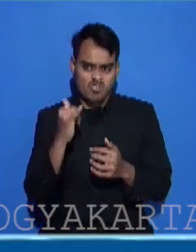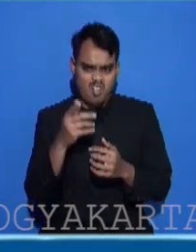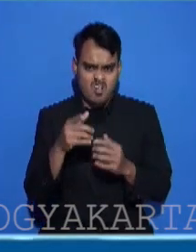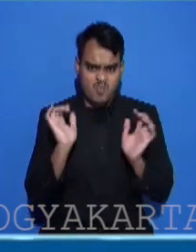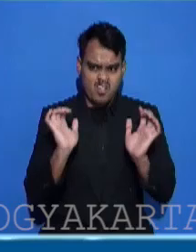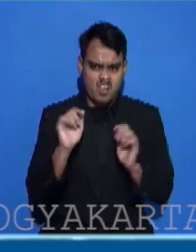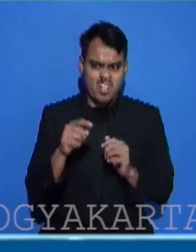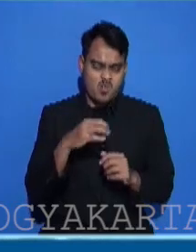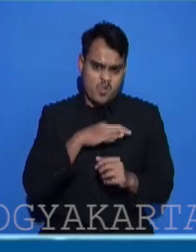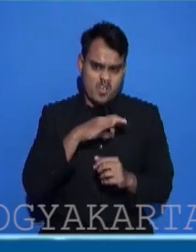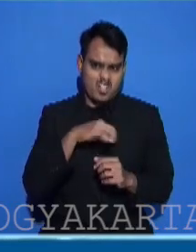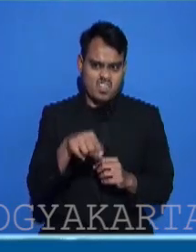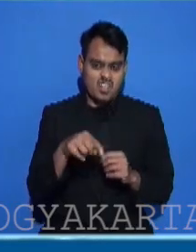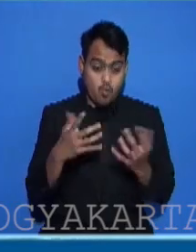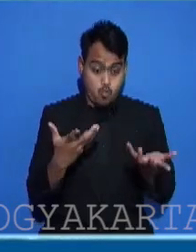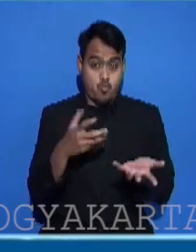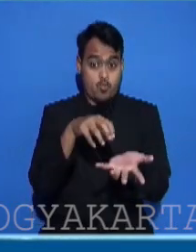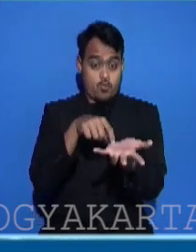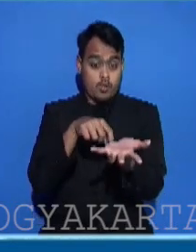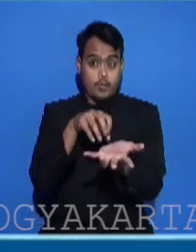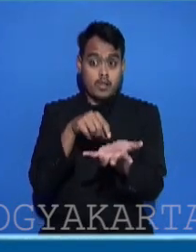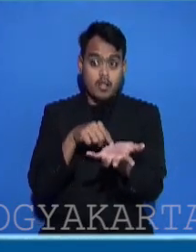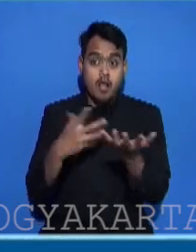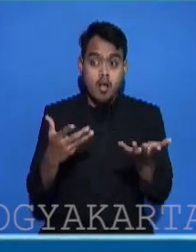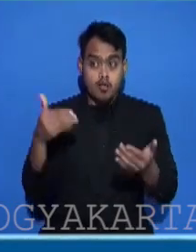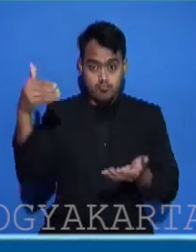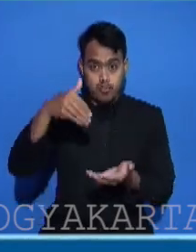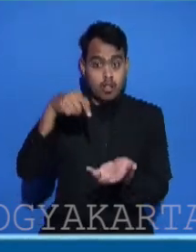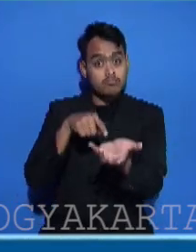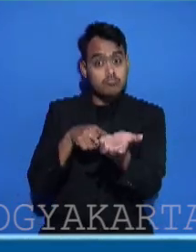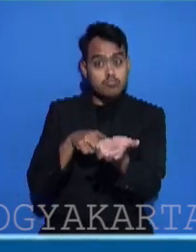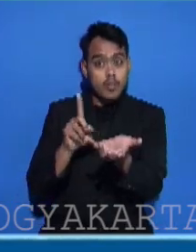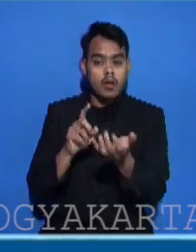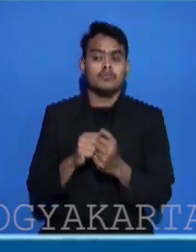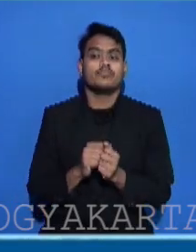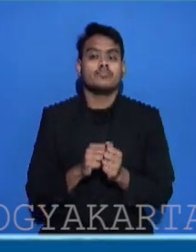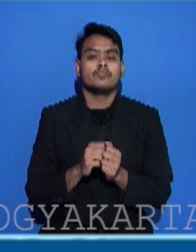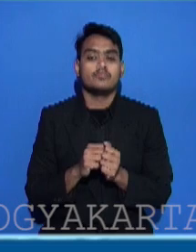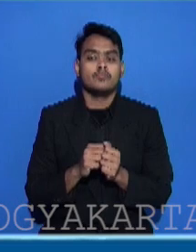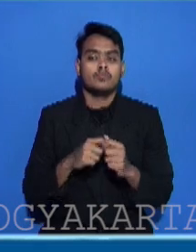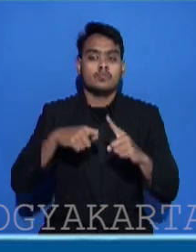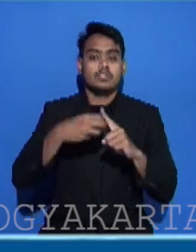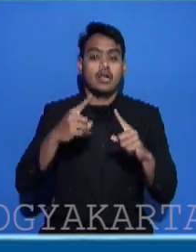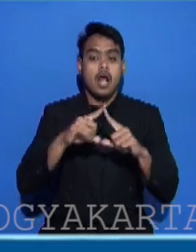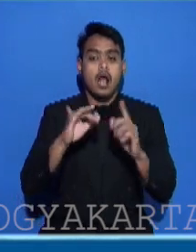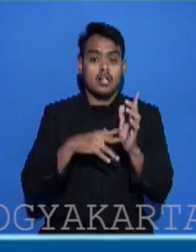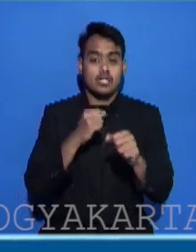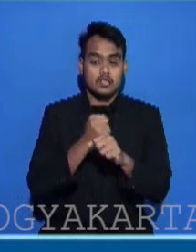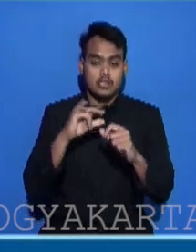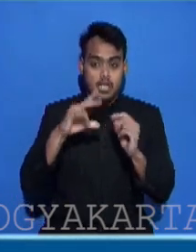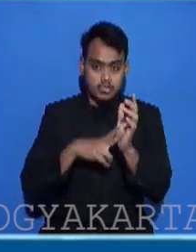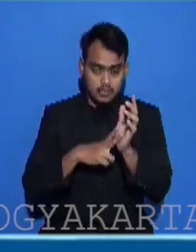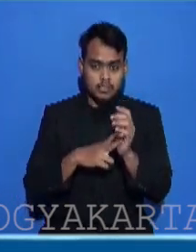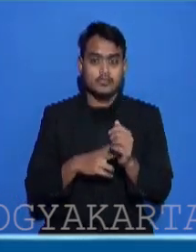panggihaken setunggaling laladan ingkang dados punjering kerajinan. Ing perkampungan Gunung Sempu, Taman Tirta, Kasian